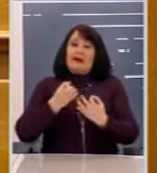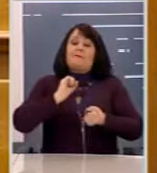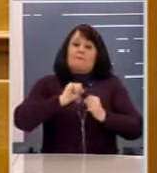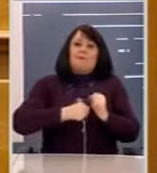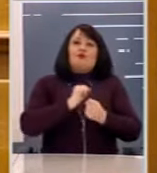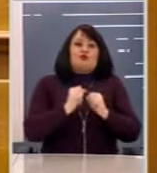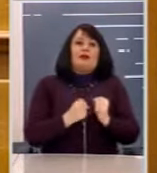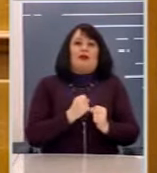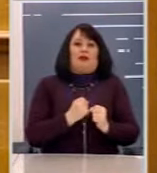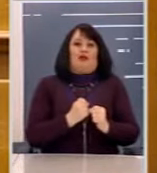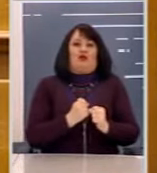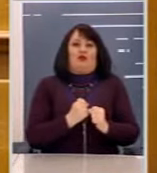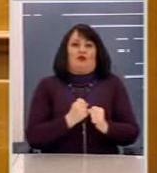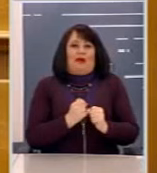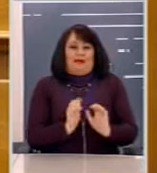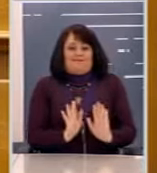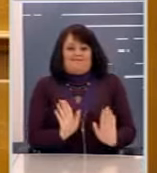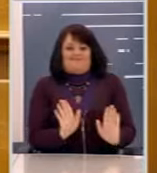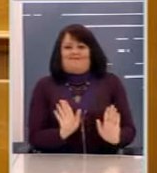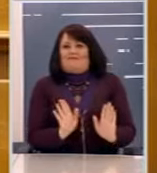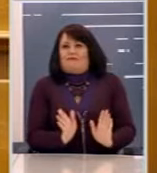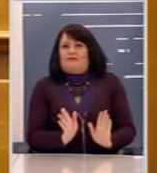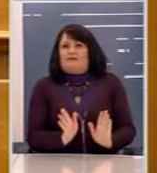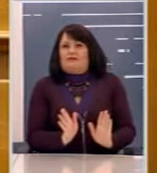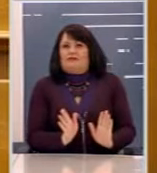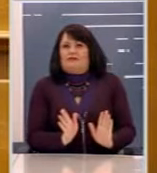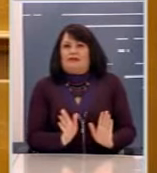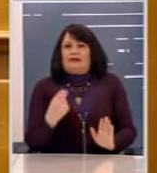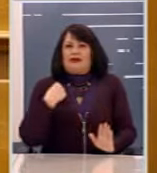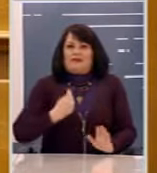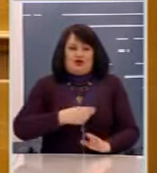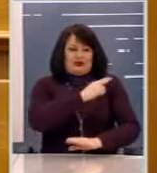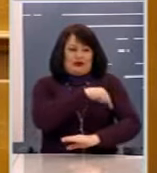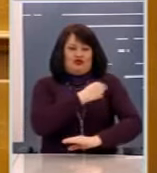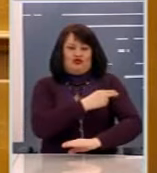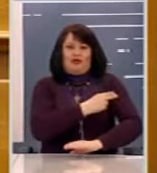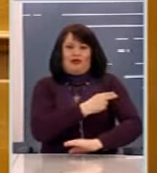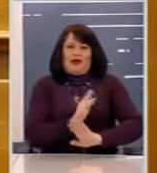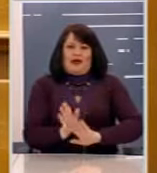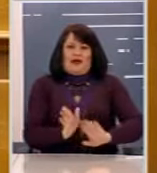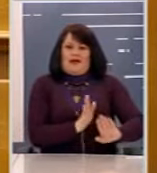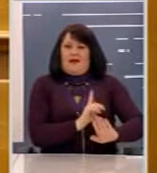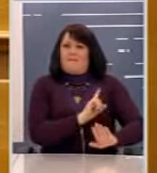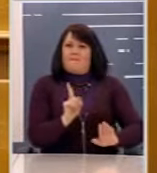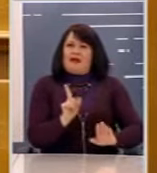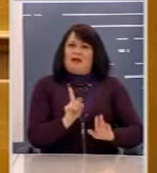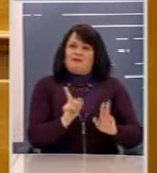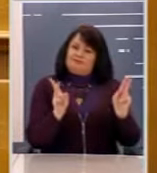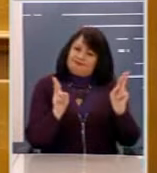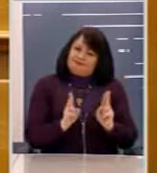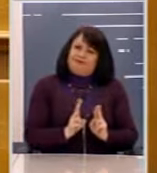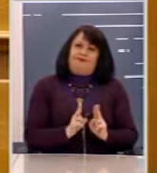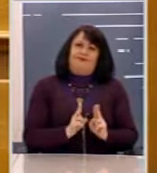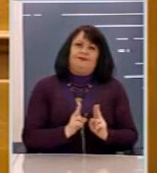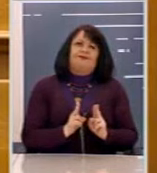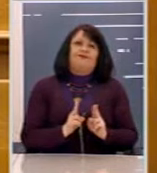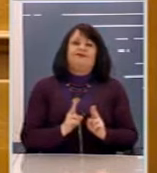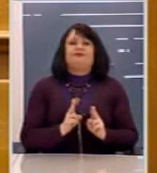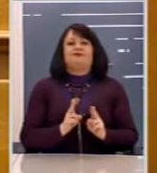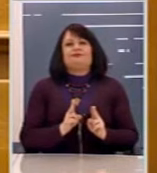να απομακρύνουμε από τα δημόσια νοσοκομεία, περιορίζοντας